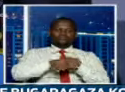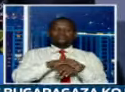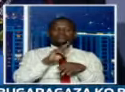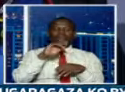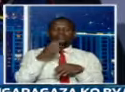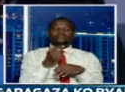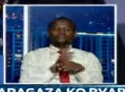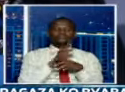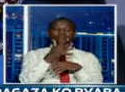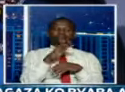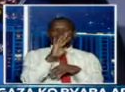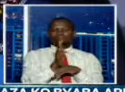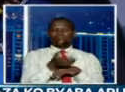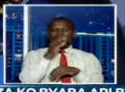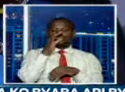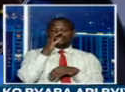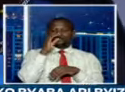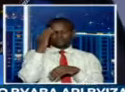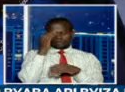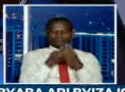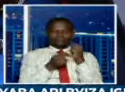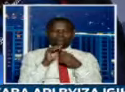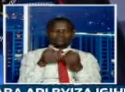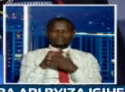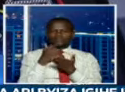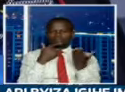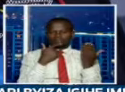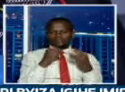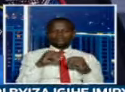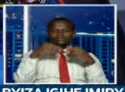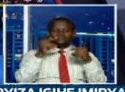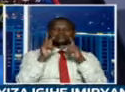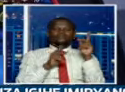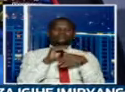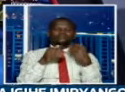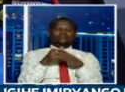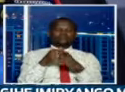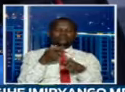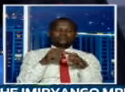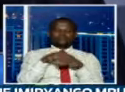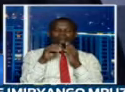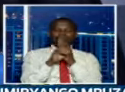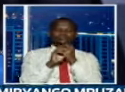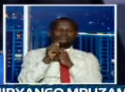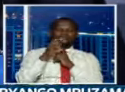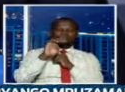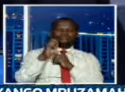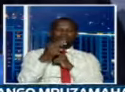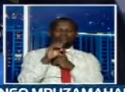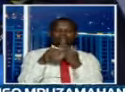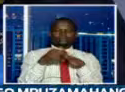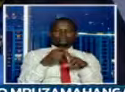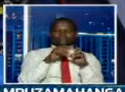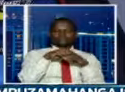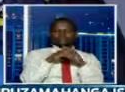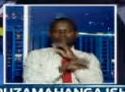ibiro bisaga 5 by'urumogi. Aba bombi bavuga ko baruhabwaga n'abantu bakomoka mu karere ka Kirehe nabo barukura